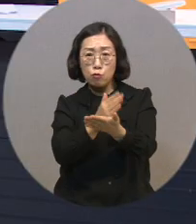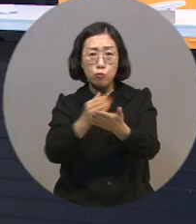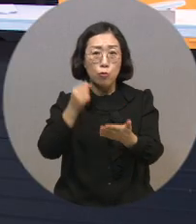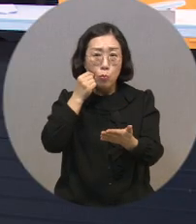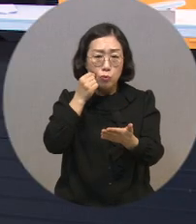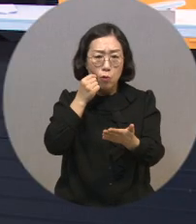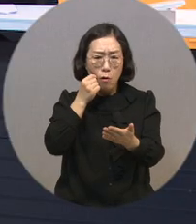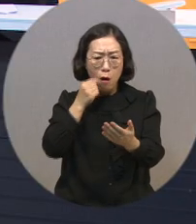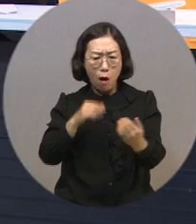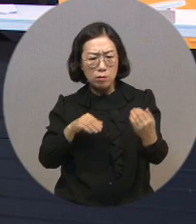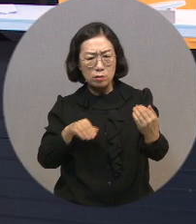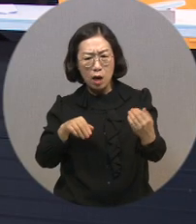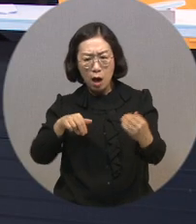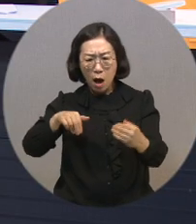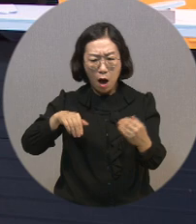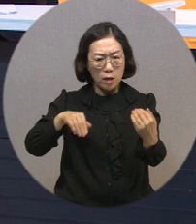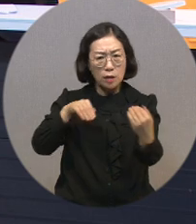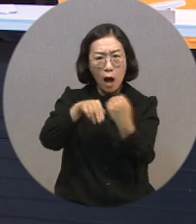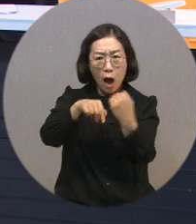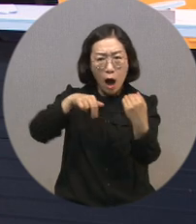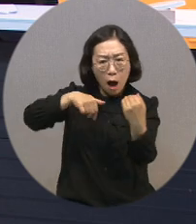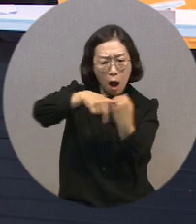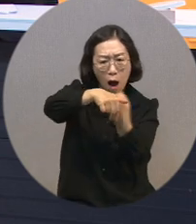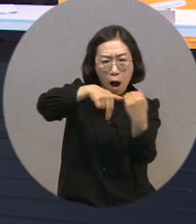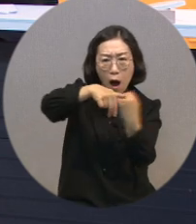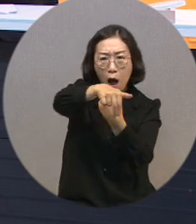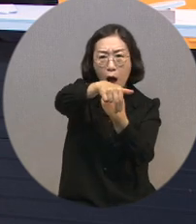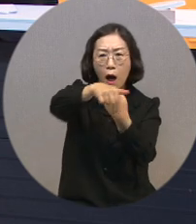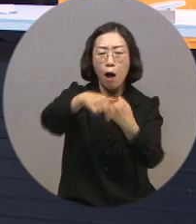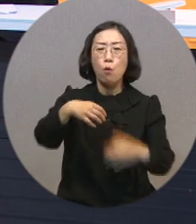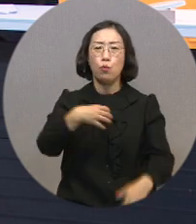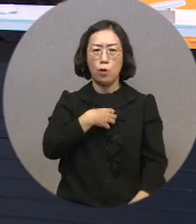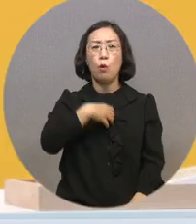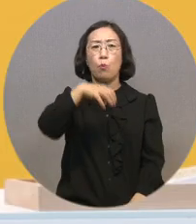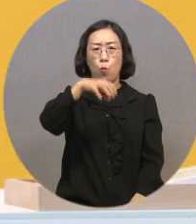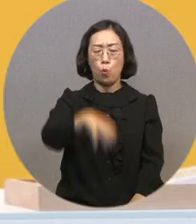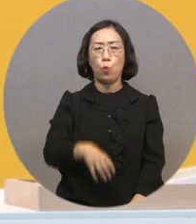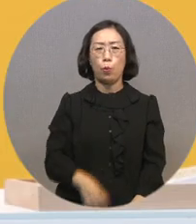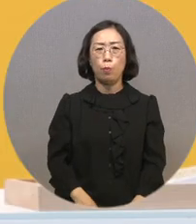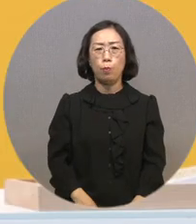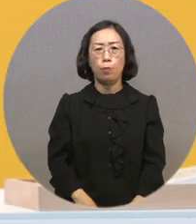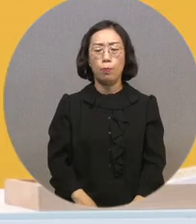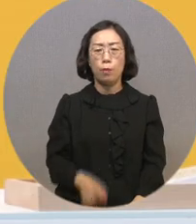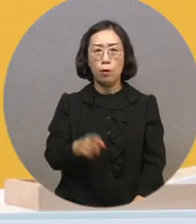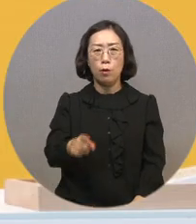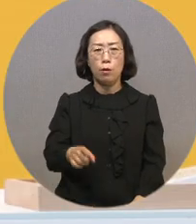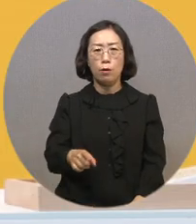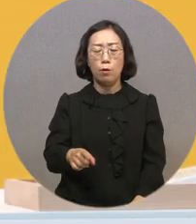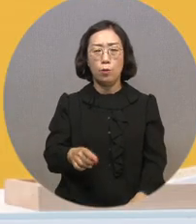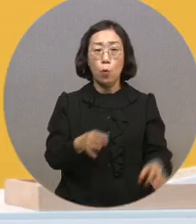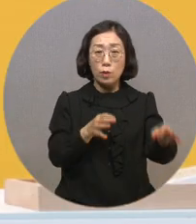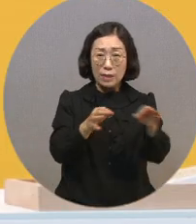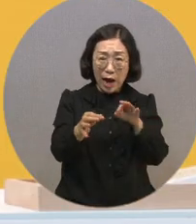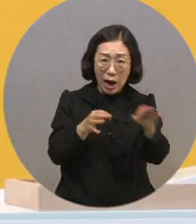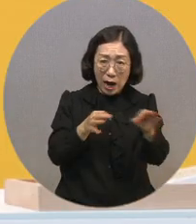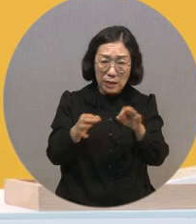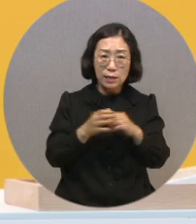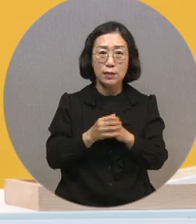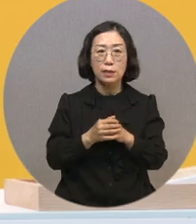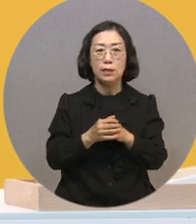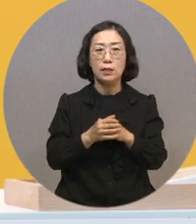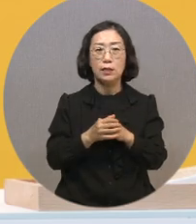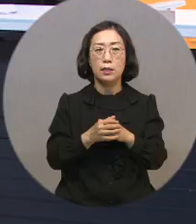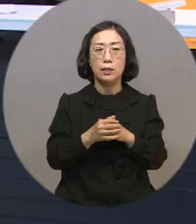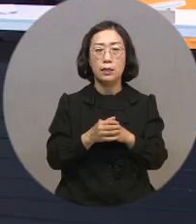그죠? 이걸 이제 차로와 보행로를 이제 이렇게 이면도로 하려니까 상점들이 네. 또 상가들이